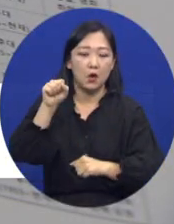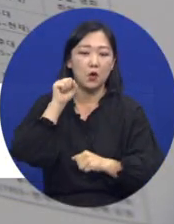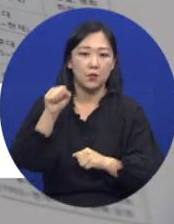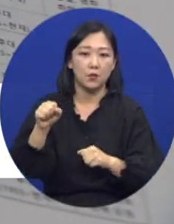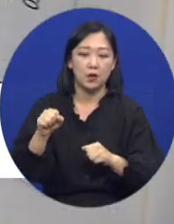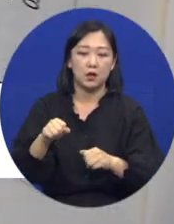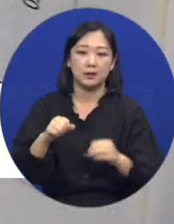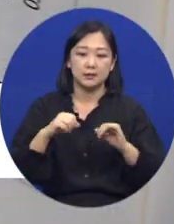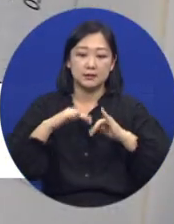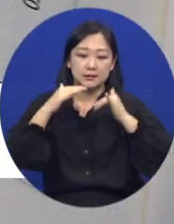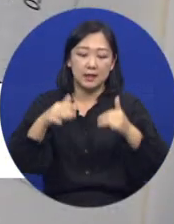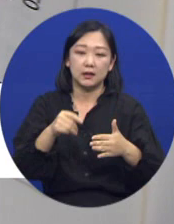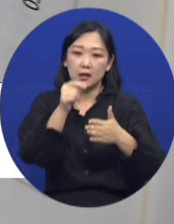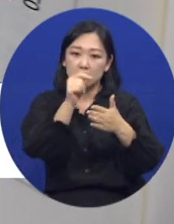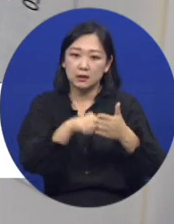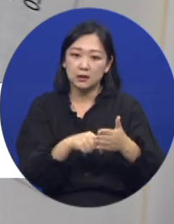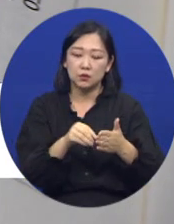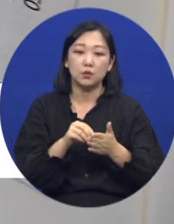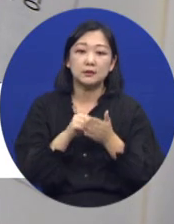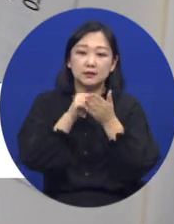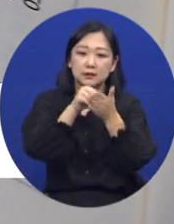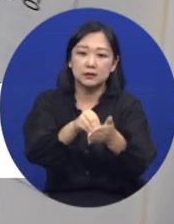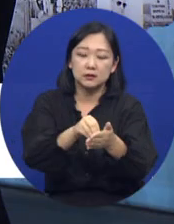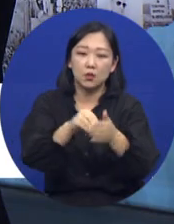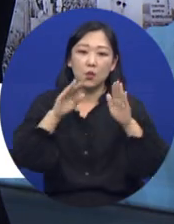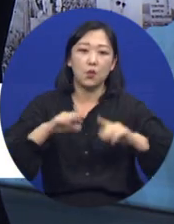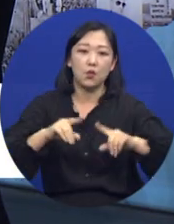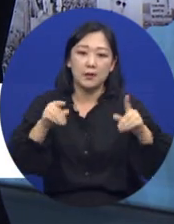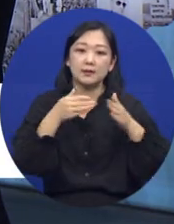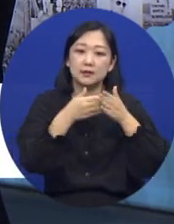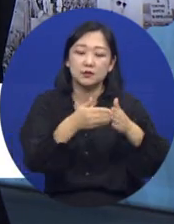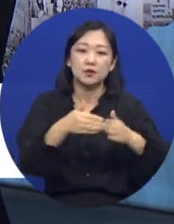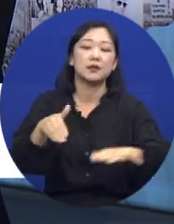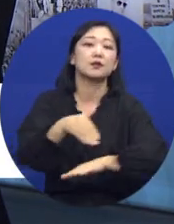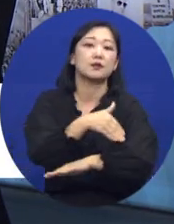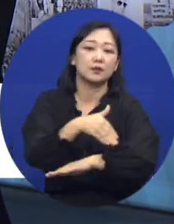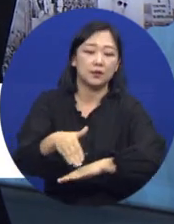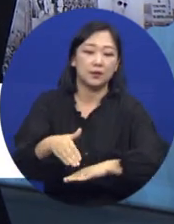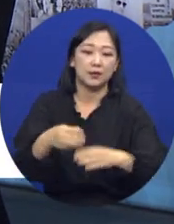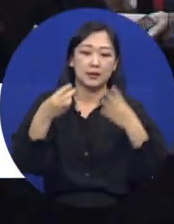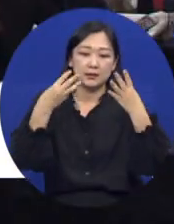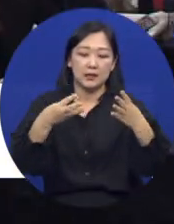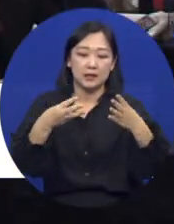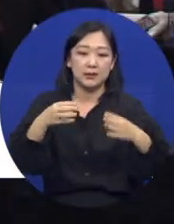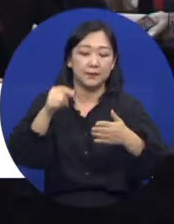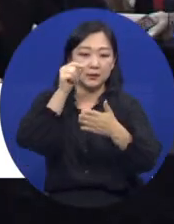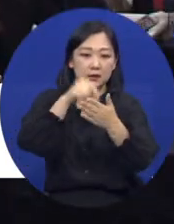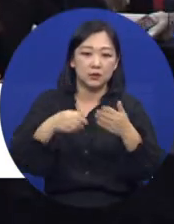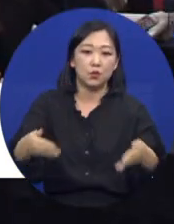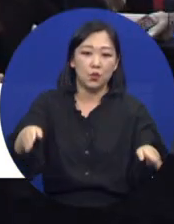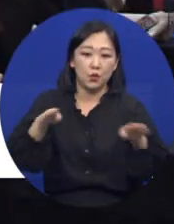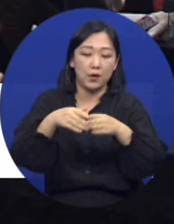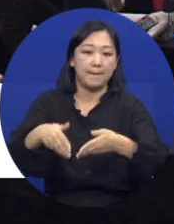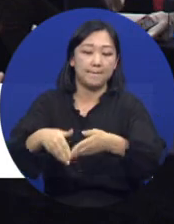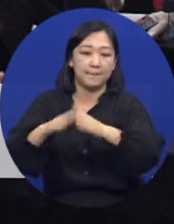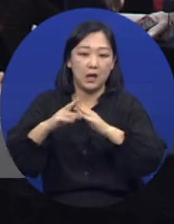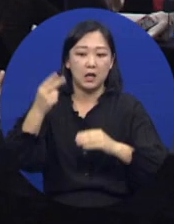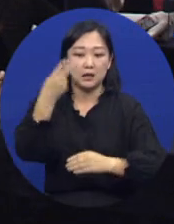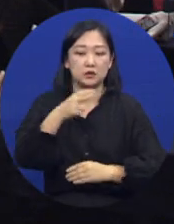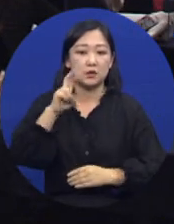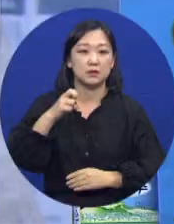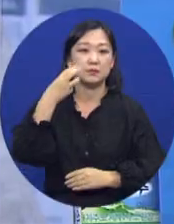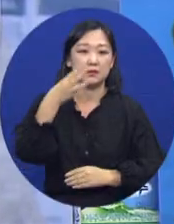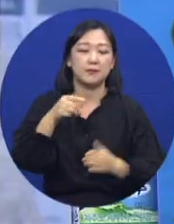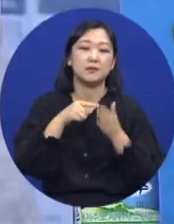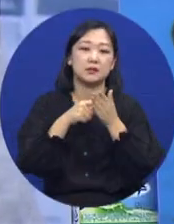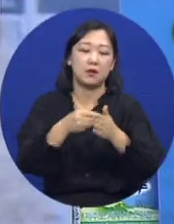세계 기록유산 등재 신청서를 올해 제출할 예정인 만큼 4.3 기록관을 설립해 2023년에는 신청할